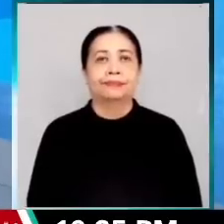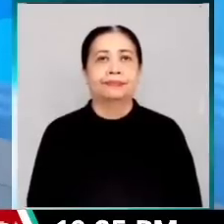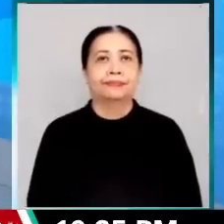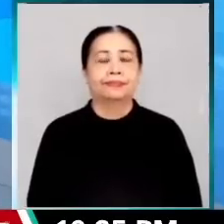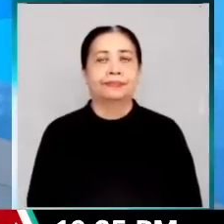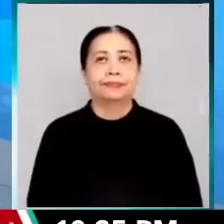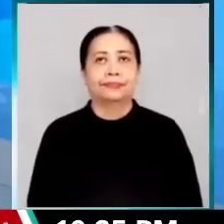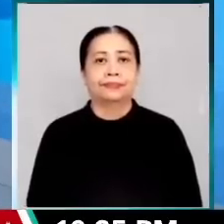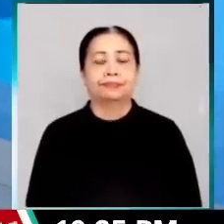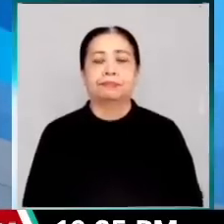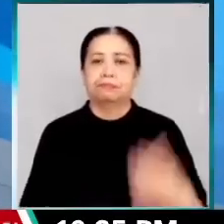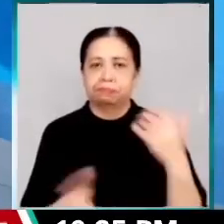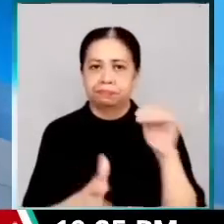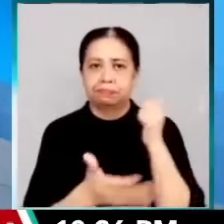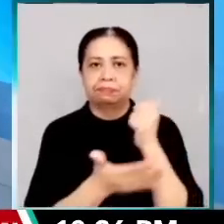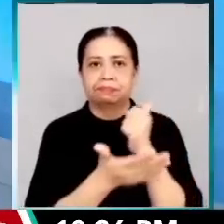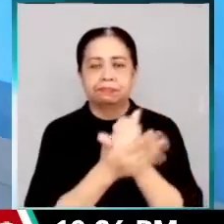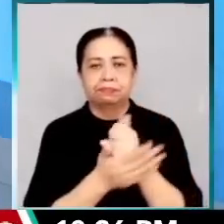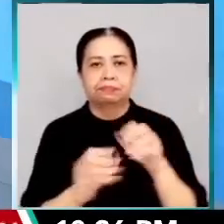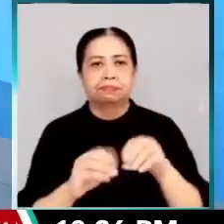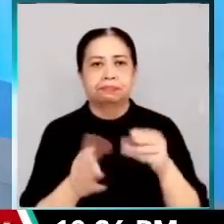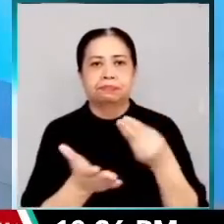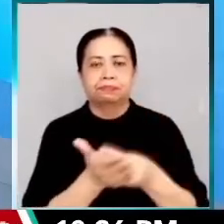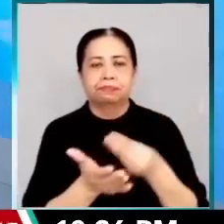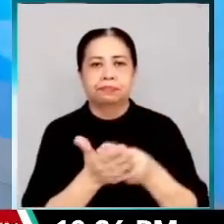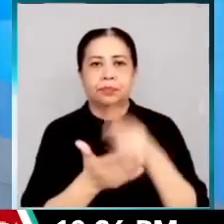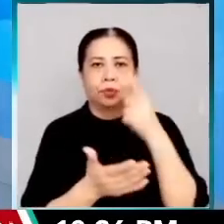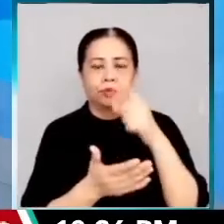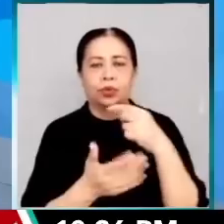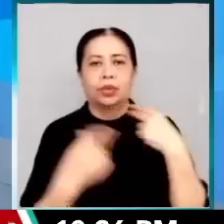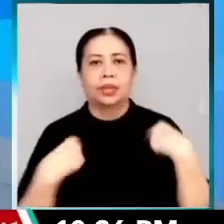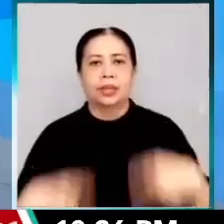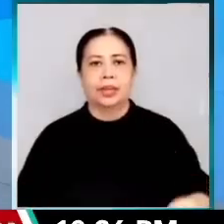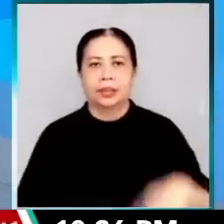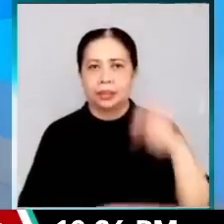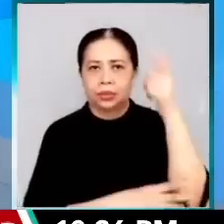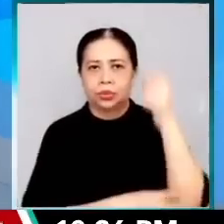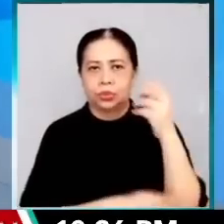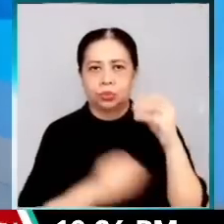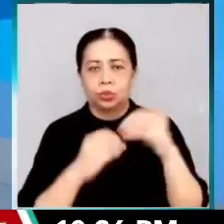Aprobado na ang paglalabas ng pondo para sa health insurance ng mahigit 8 milyong